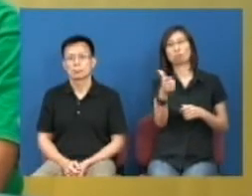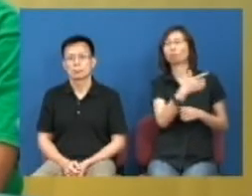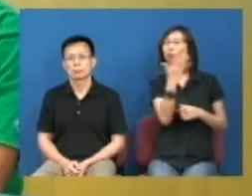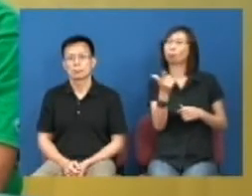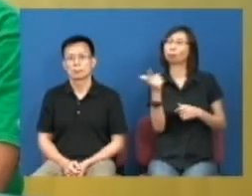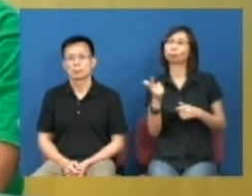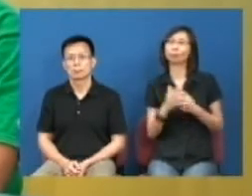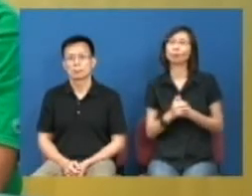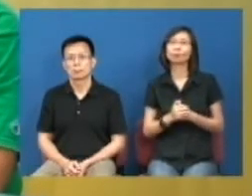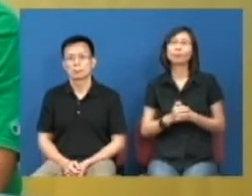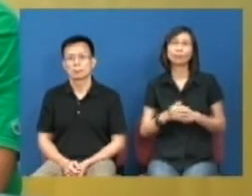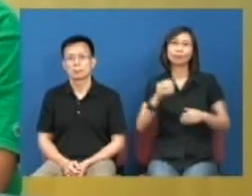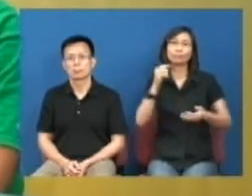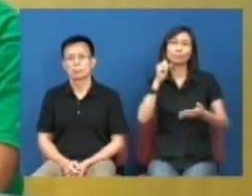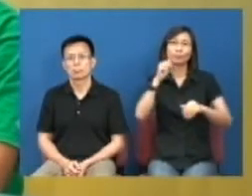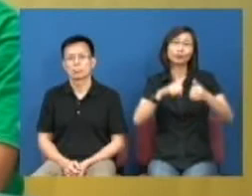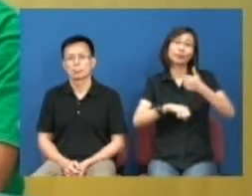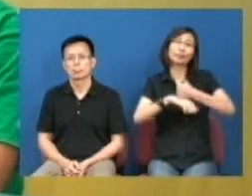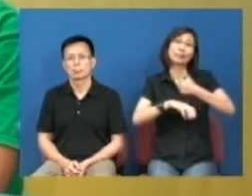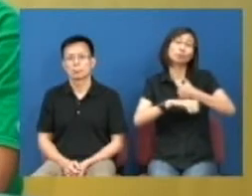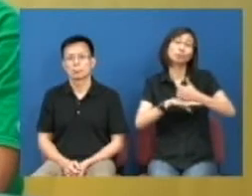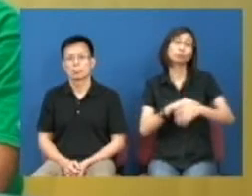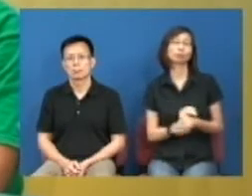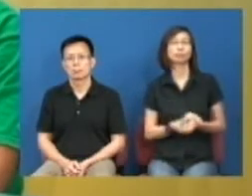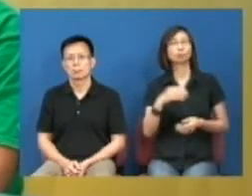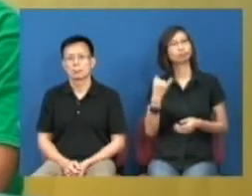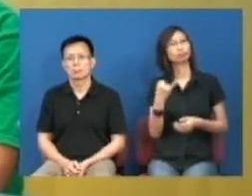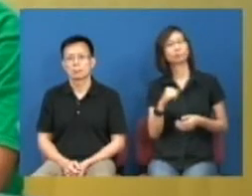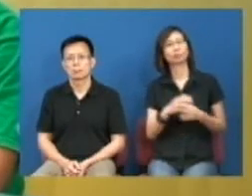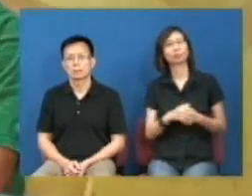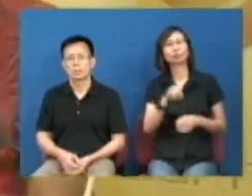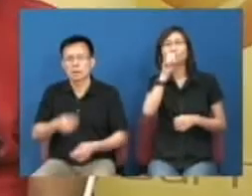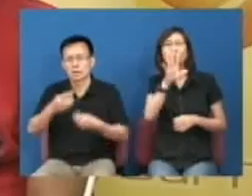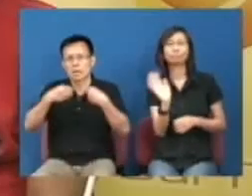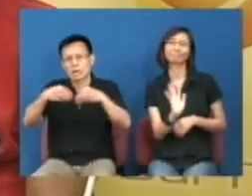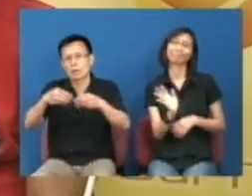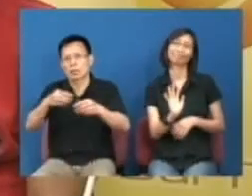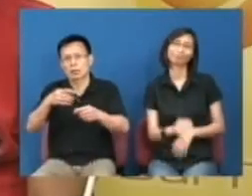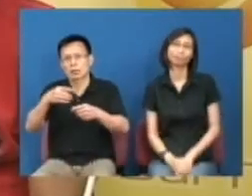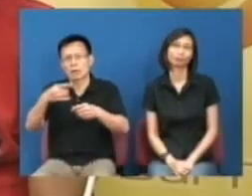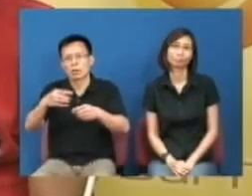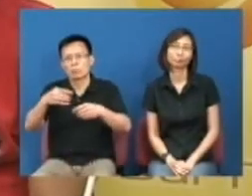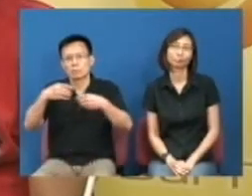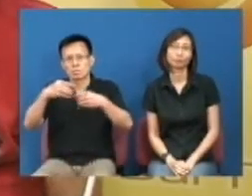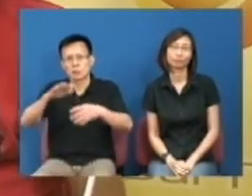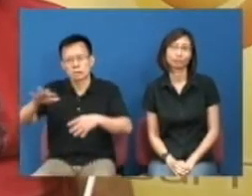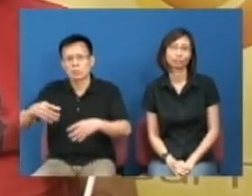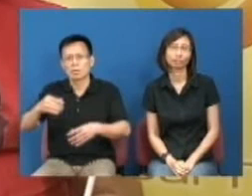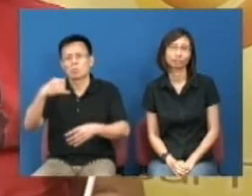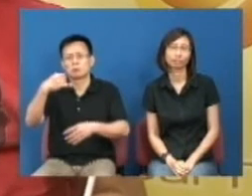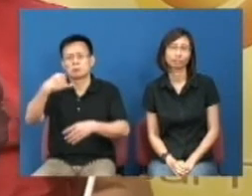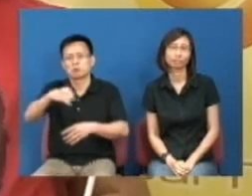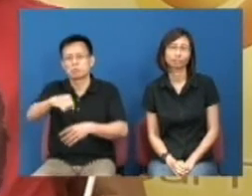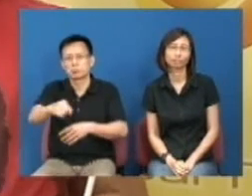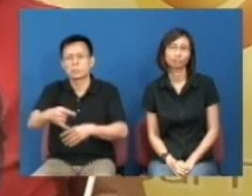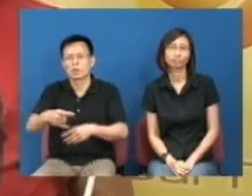一個道德嘅責任你都符合唔到嘅話，咁即係不提也罷。 咁呢啲咪教壞細路咯？其實即係佢話我